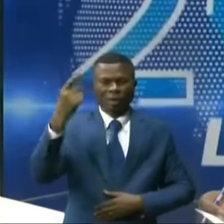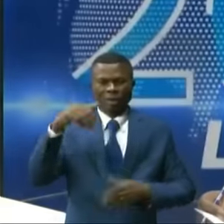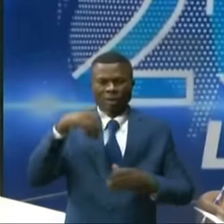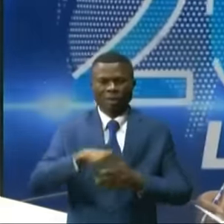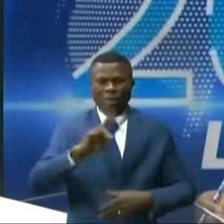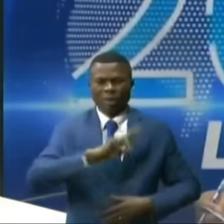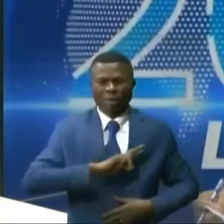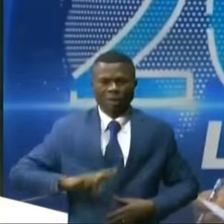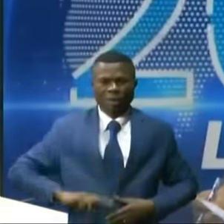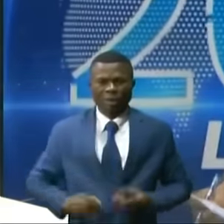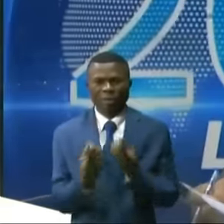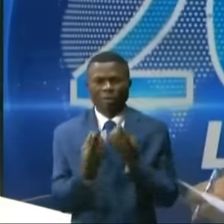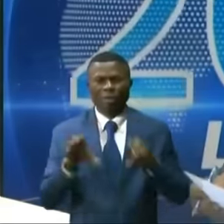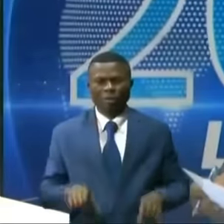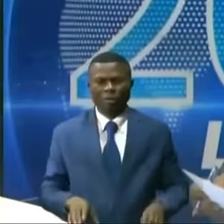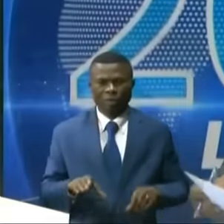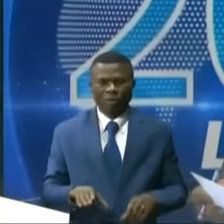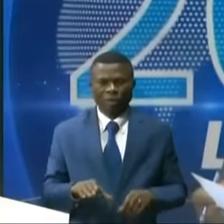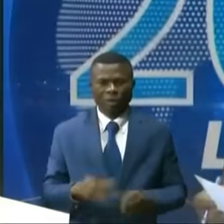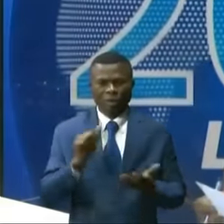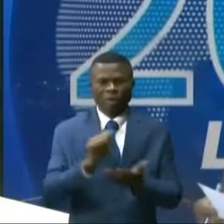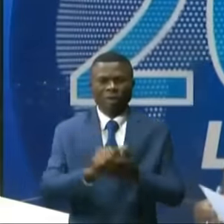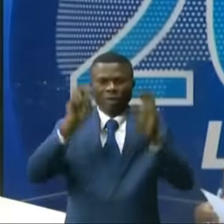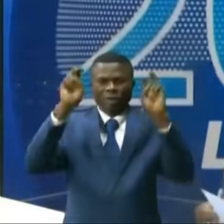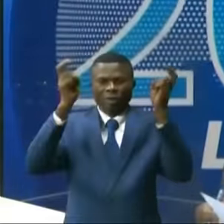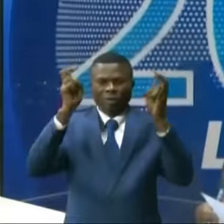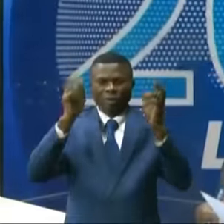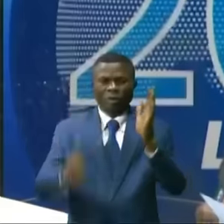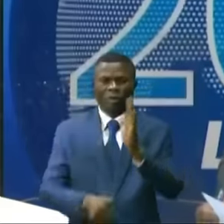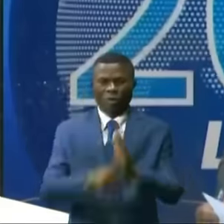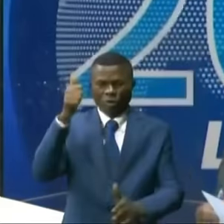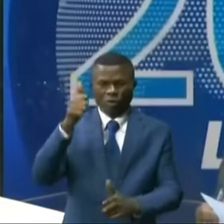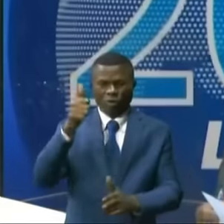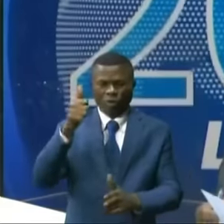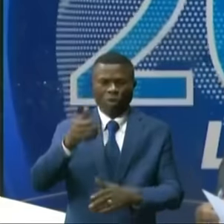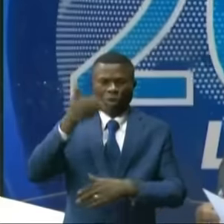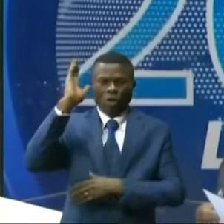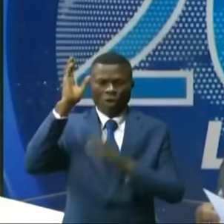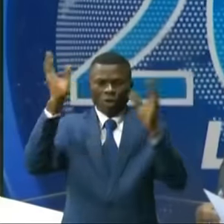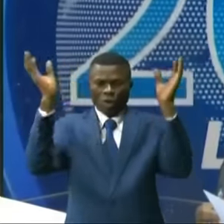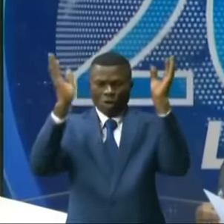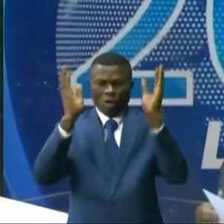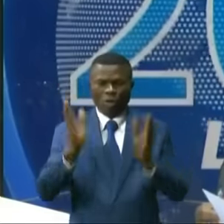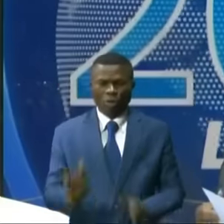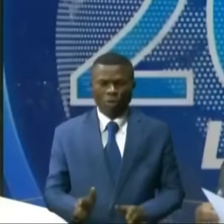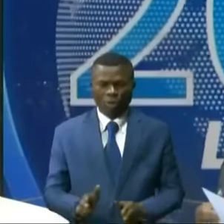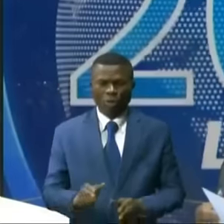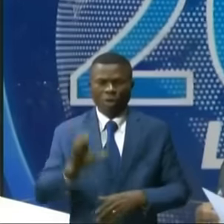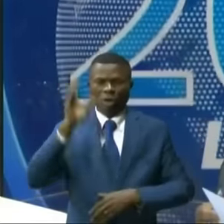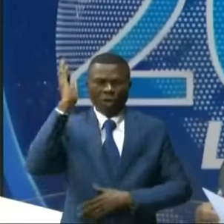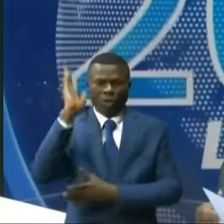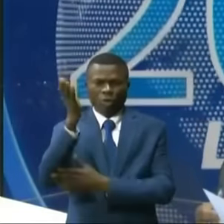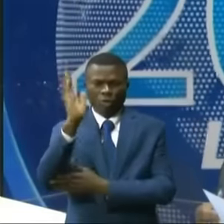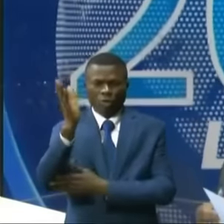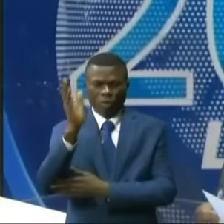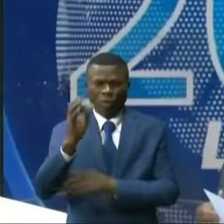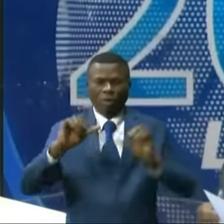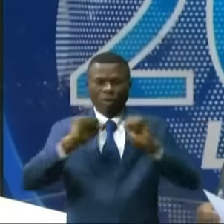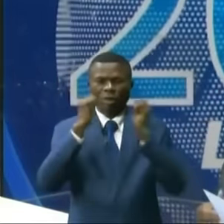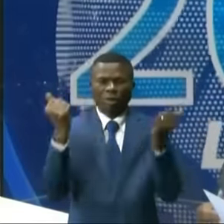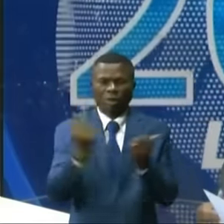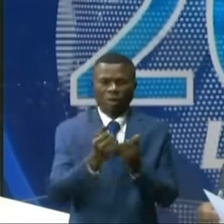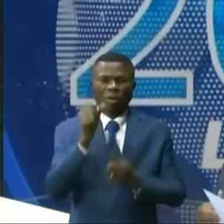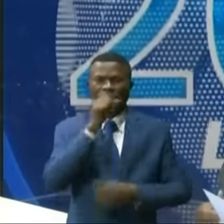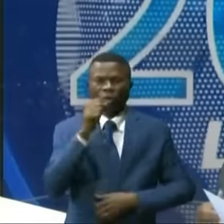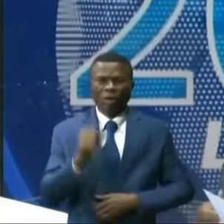République démocratique du Congo c'est le thème du 11e congrès de l'fmed entendeé association des